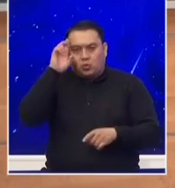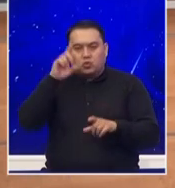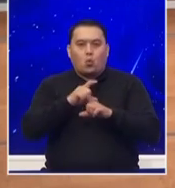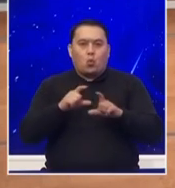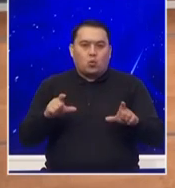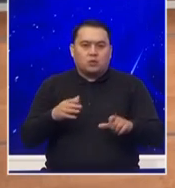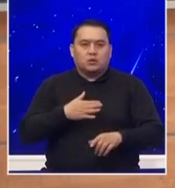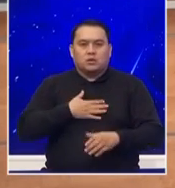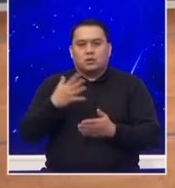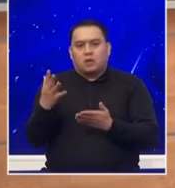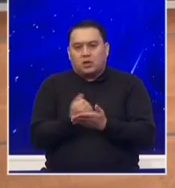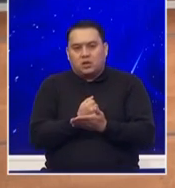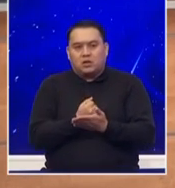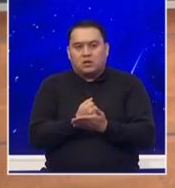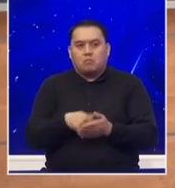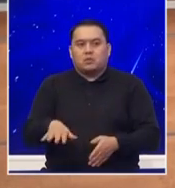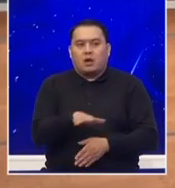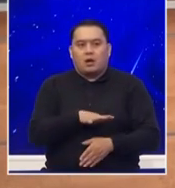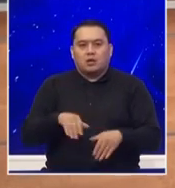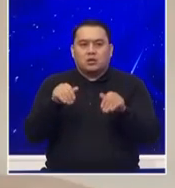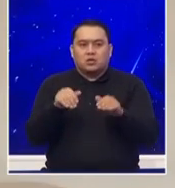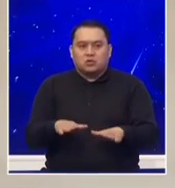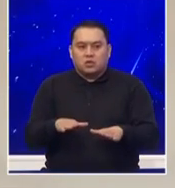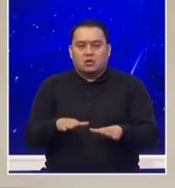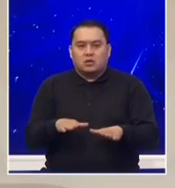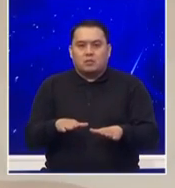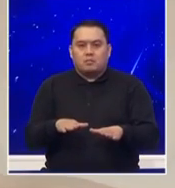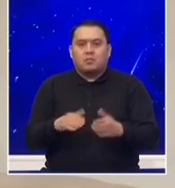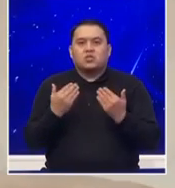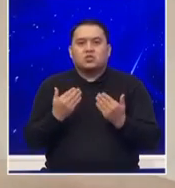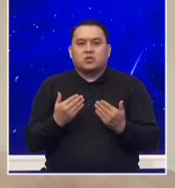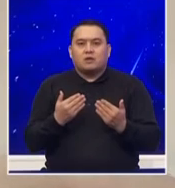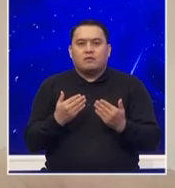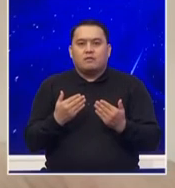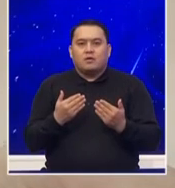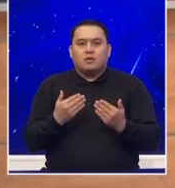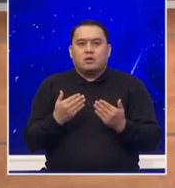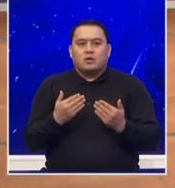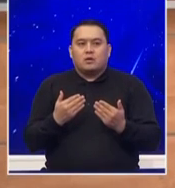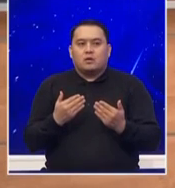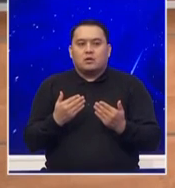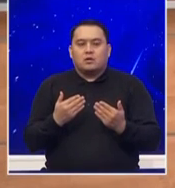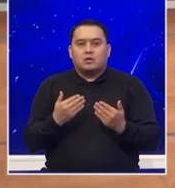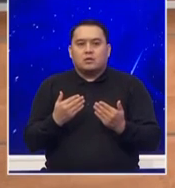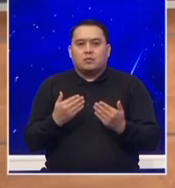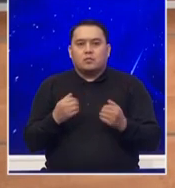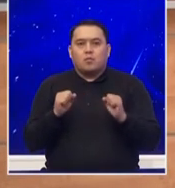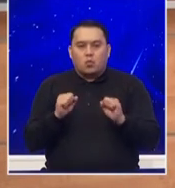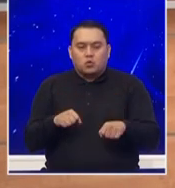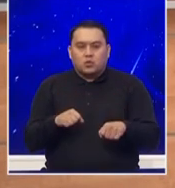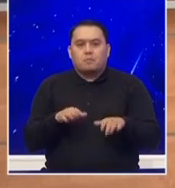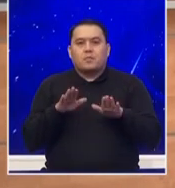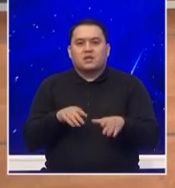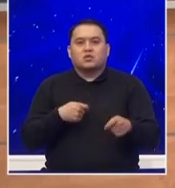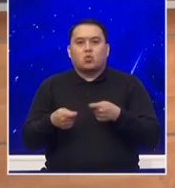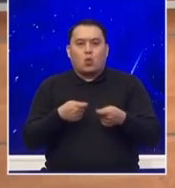вот именно найти на этой площадке найти решение. Поэтому мы сейчас проговариваем, чтобы еще все-таки с местным